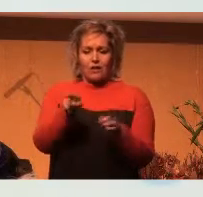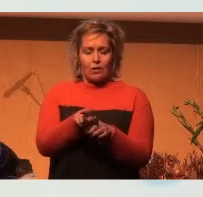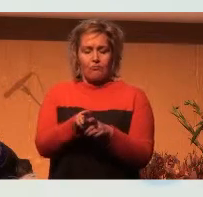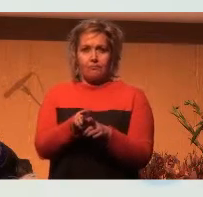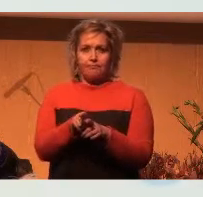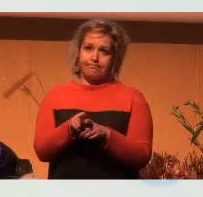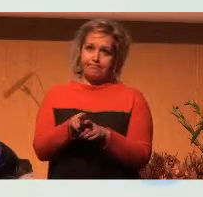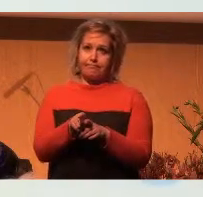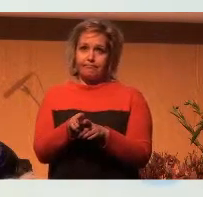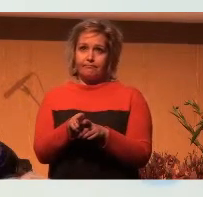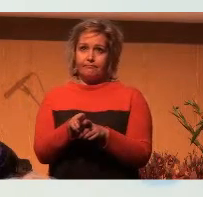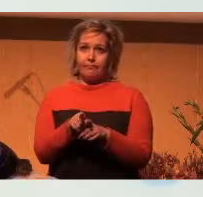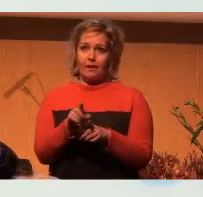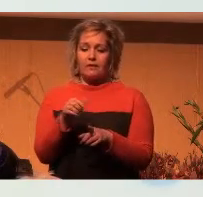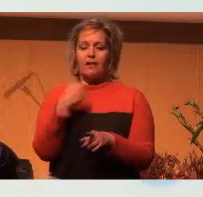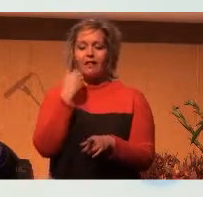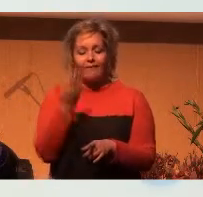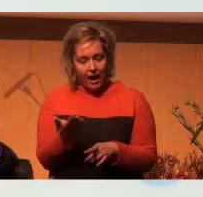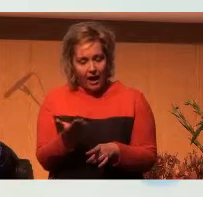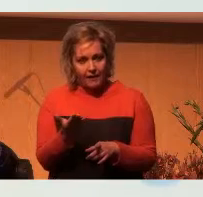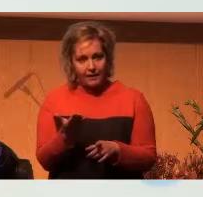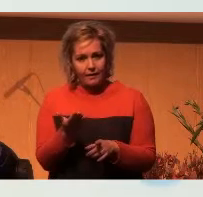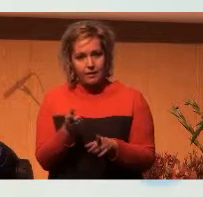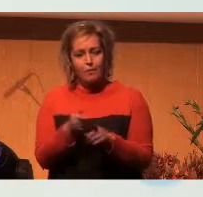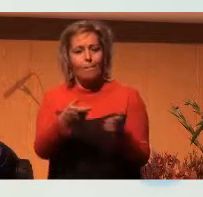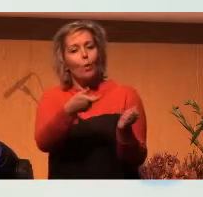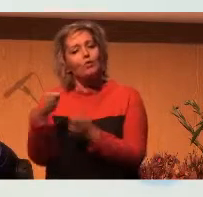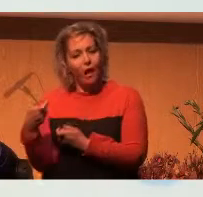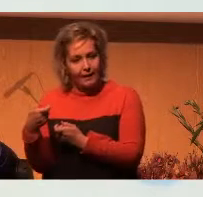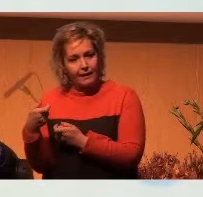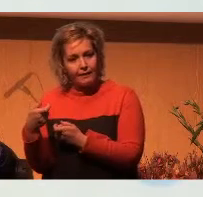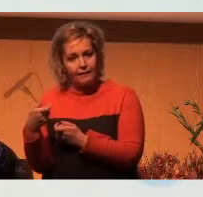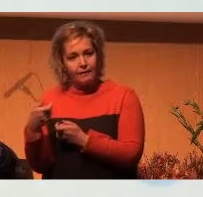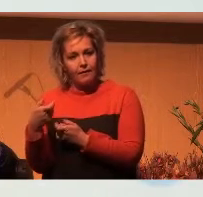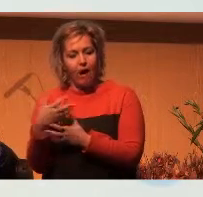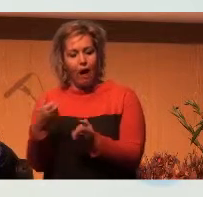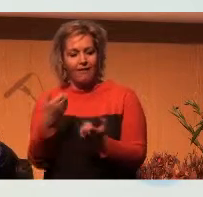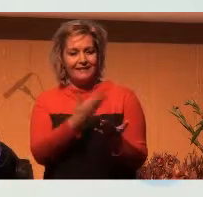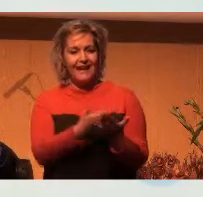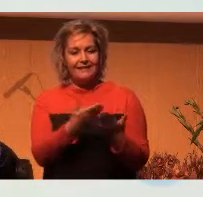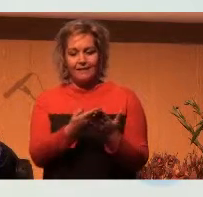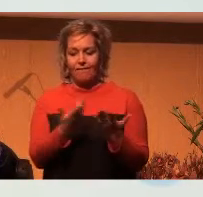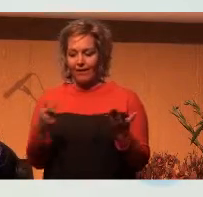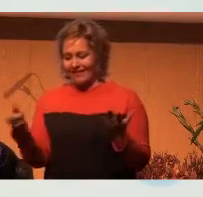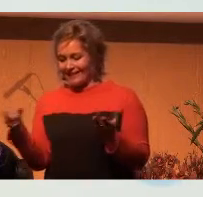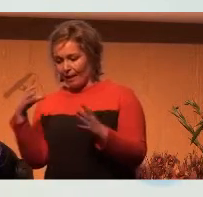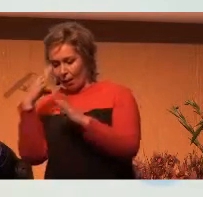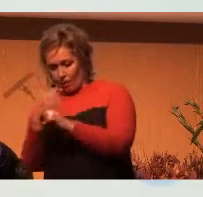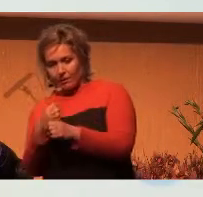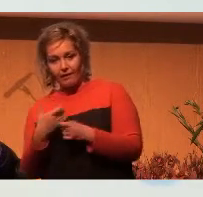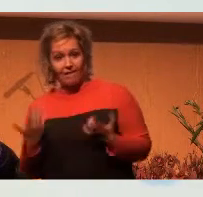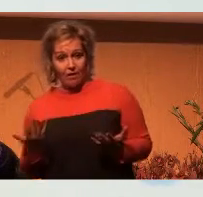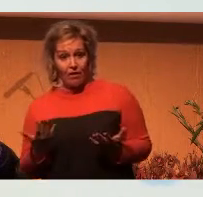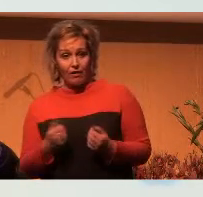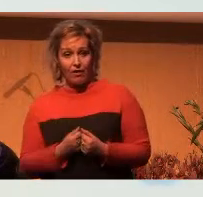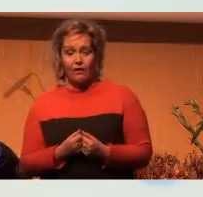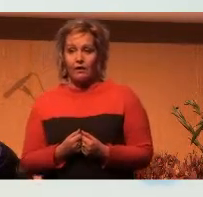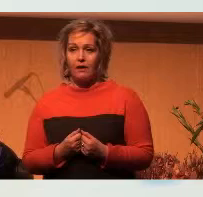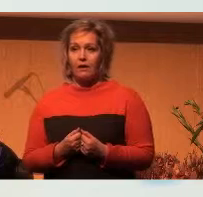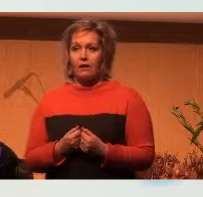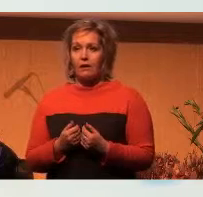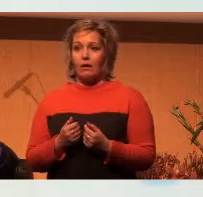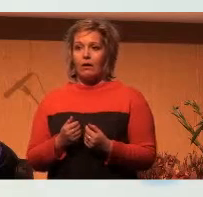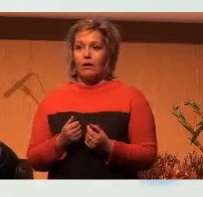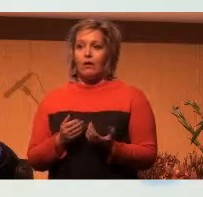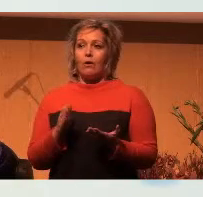skal være mottaker av tjenestene er opptatt av. Og